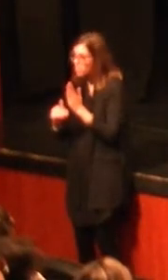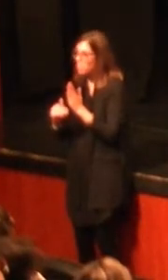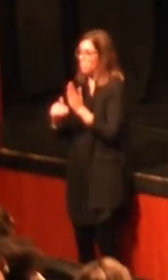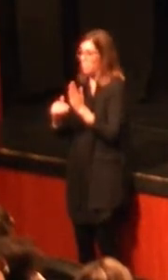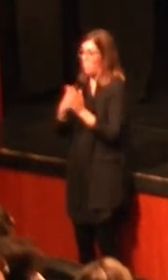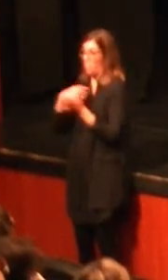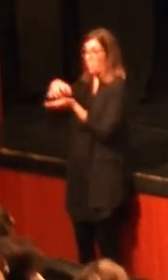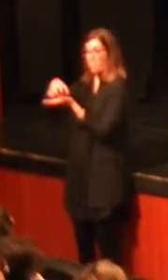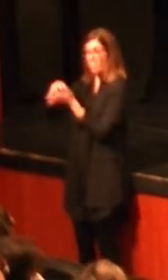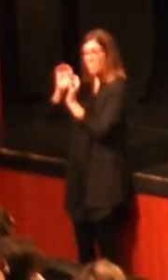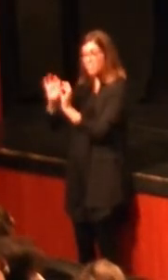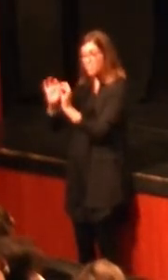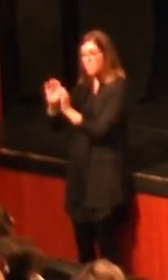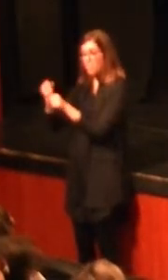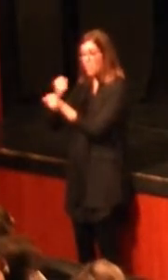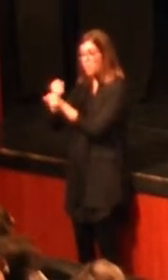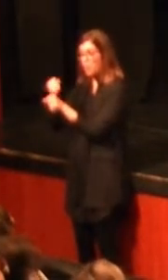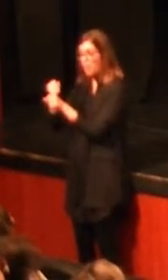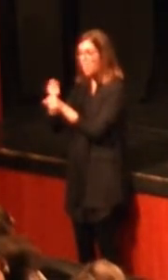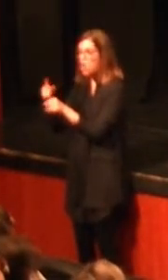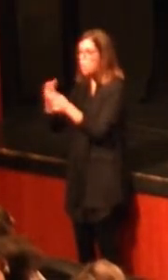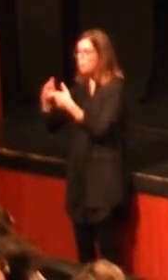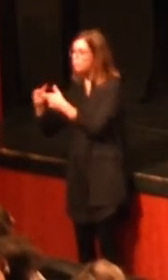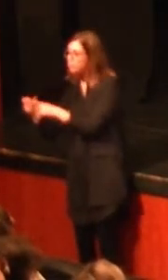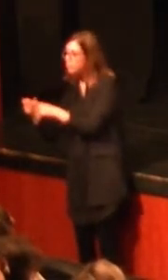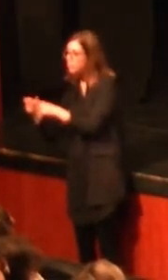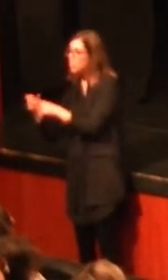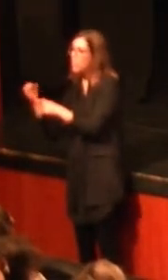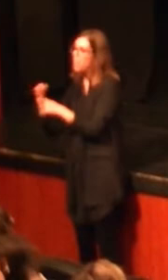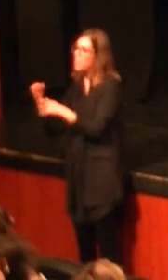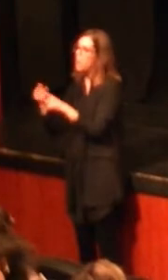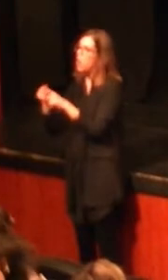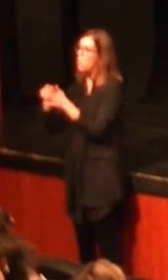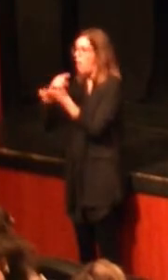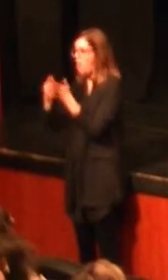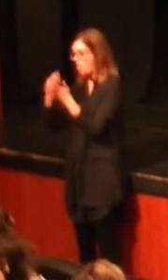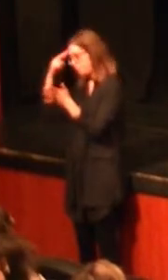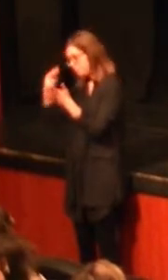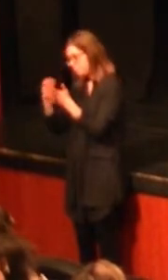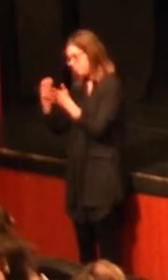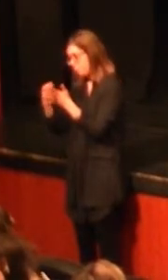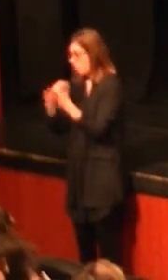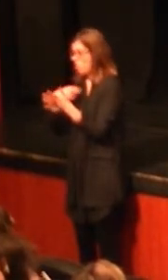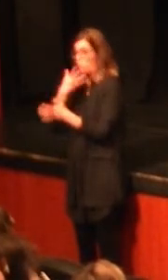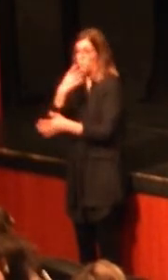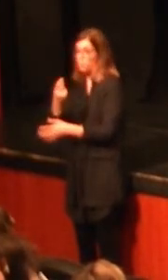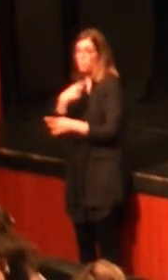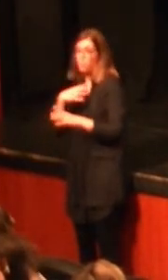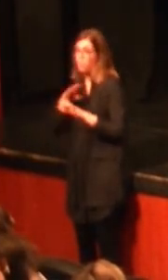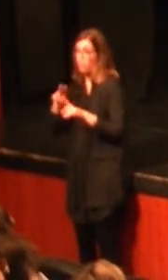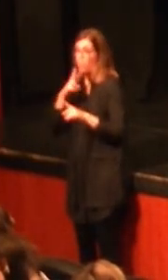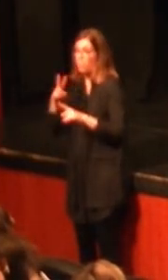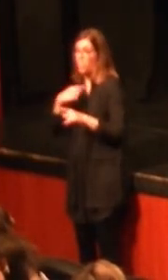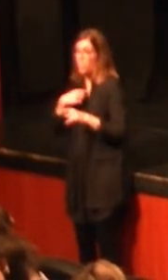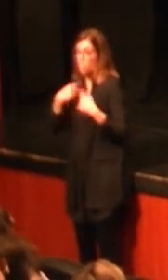l'àrea de centre especial de treball, apareix també una competència deslleial. I com que aquí som els de la casa, jo dic les coses com les sento, i per